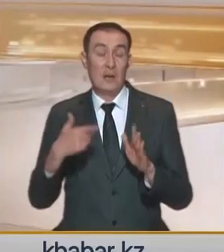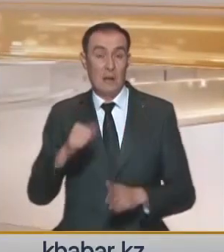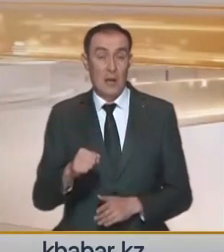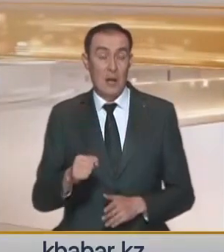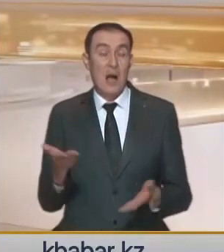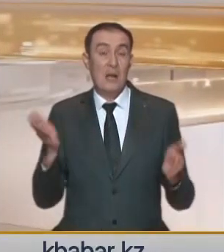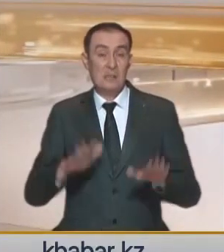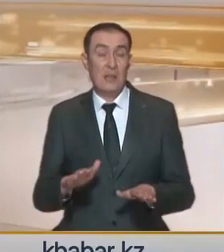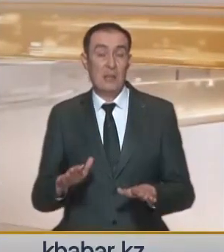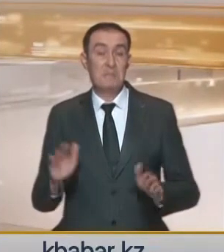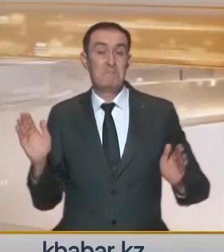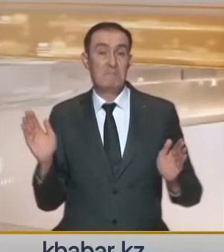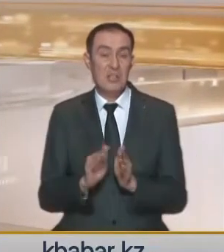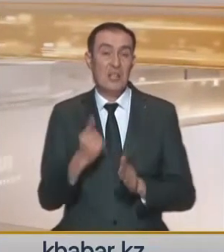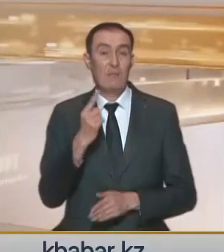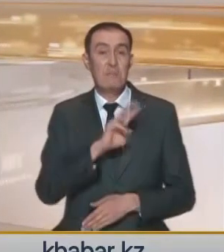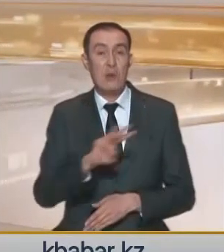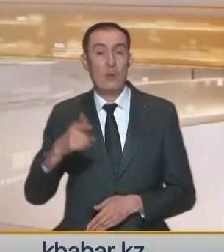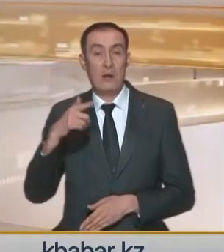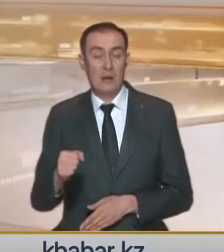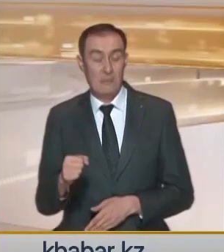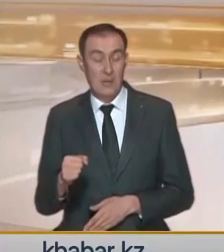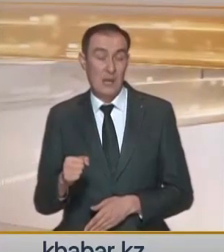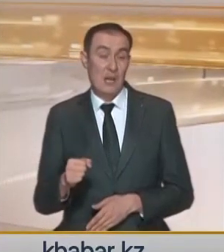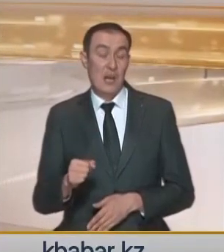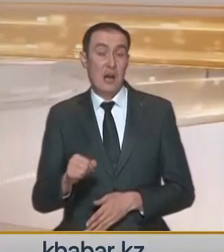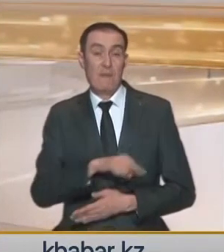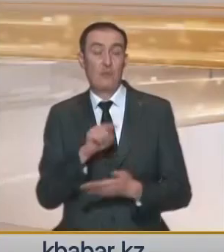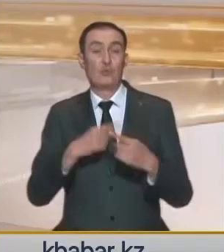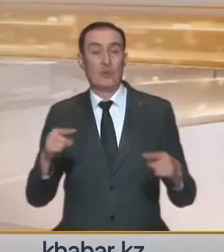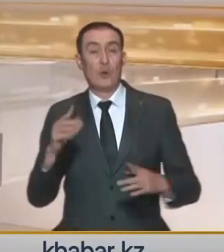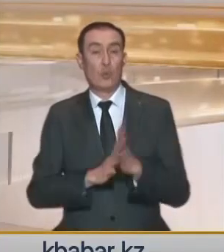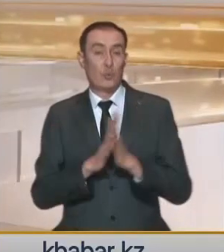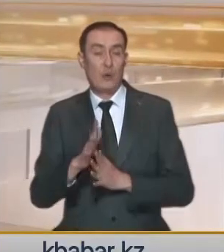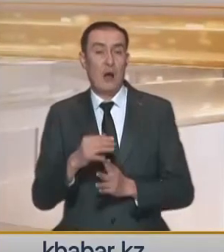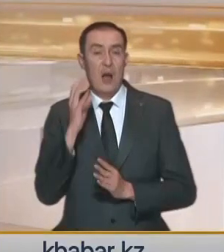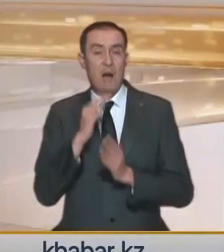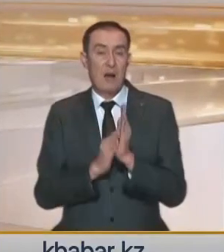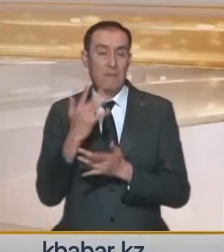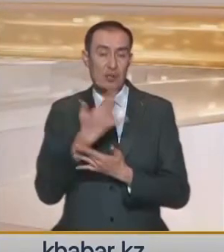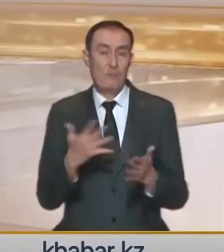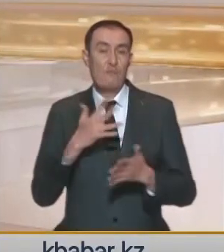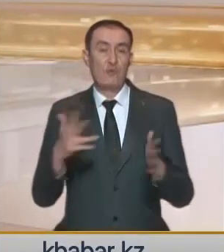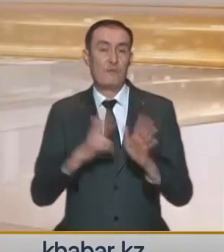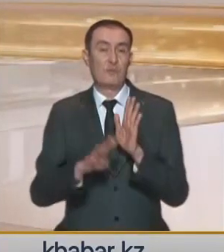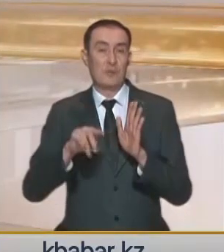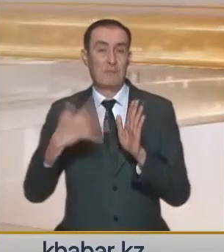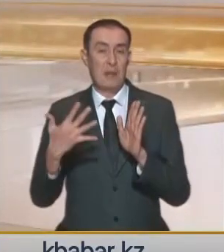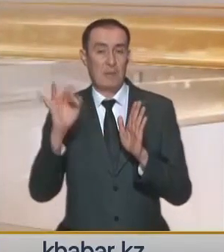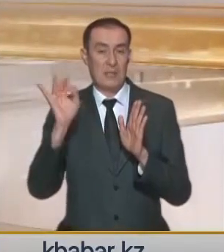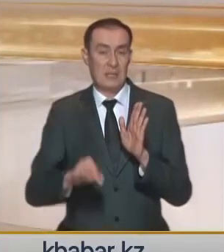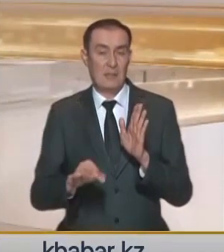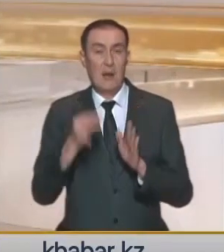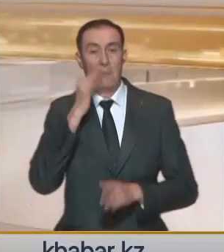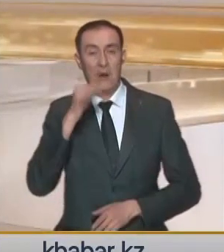словами, осталось собрать менее миллиона гектаров зерновых. Что касается других культур, то овощей собрано больше